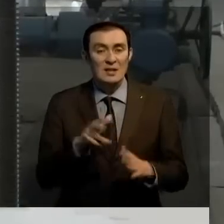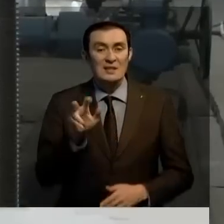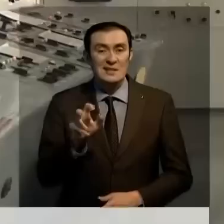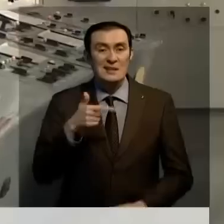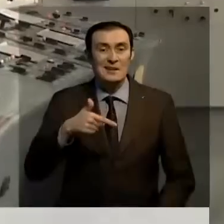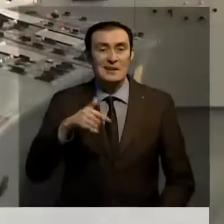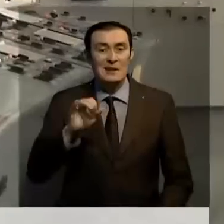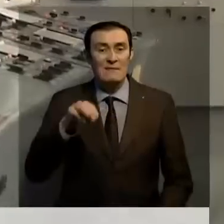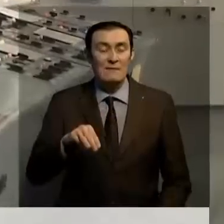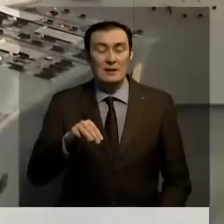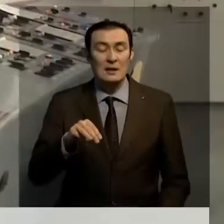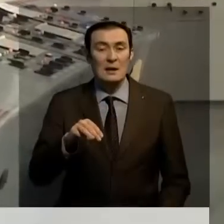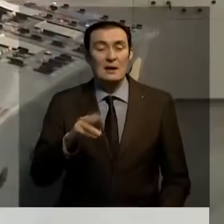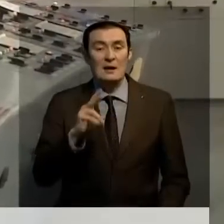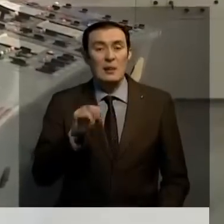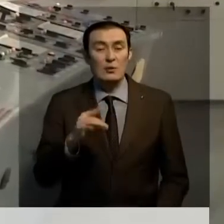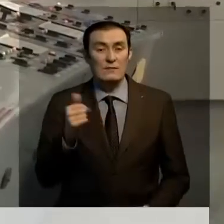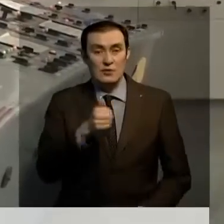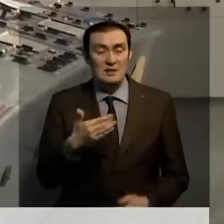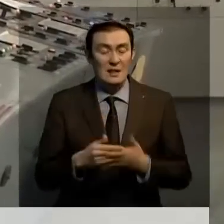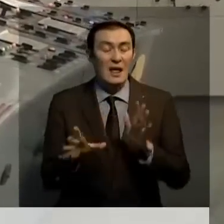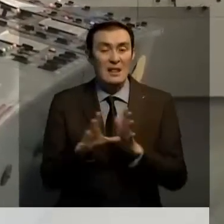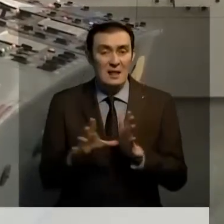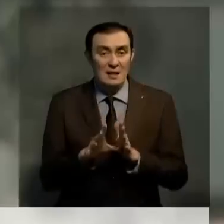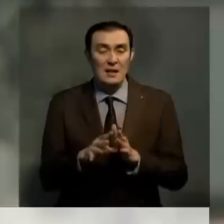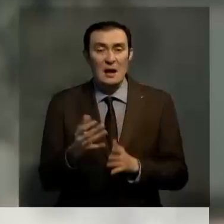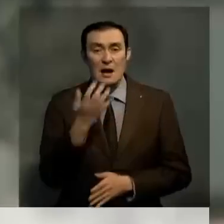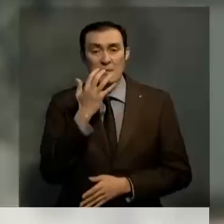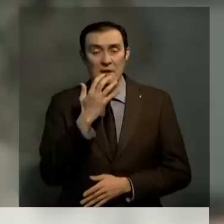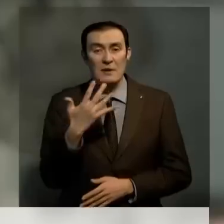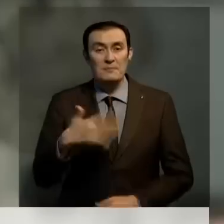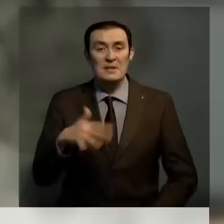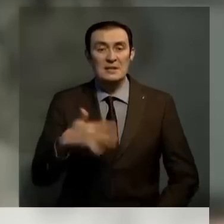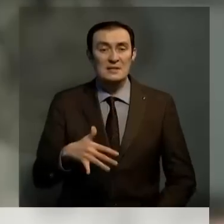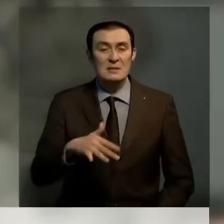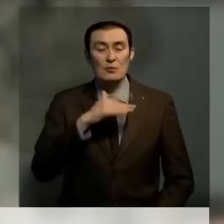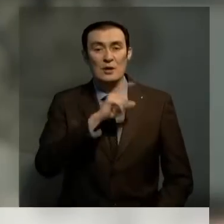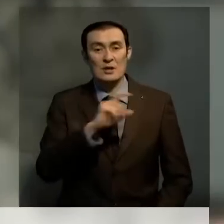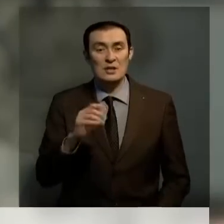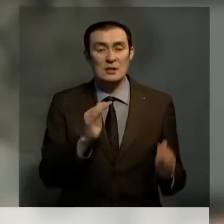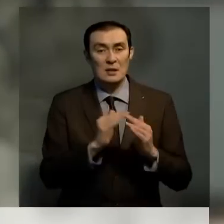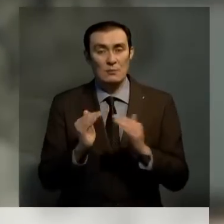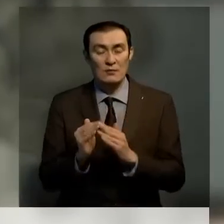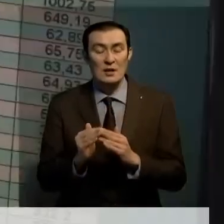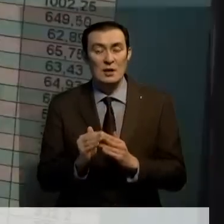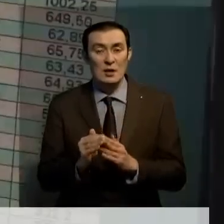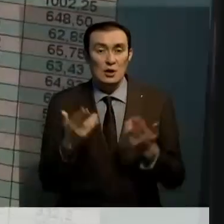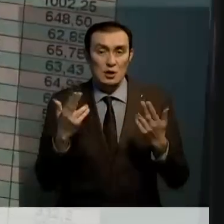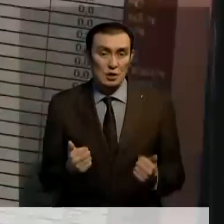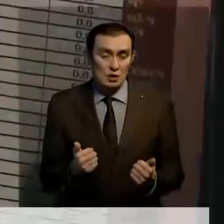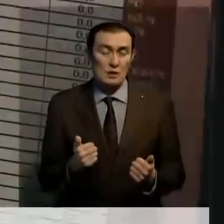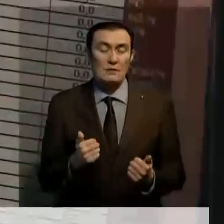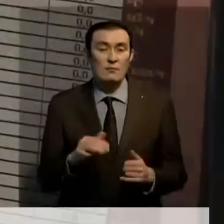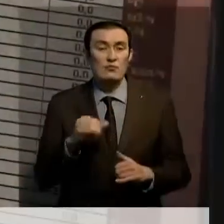300 гигакалорий в час. Простыми словами, это энергия для обогрева 50 многоэтажек в среднем. Неудивительно, что